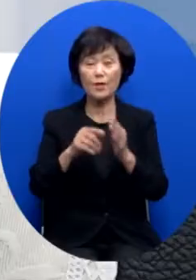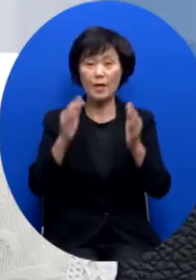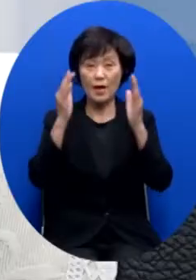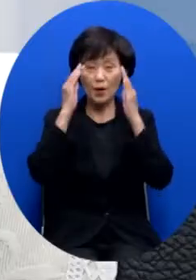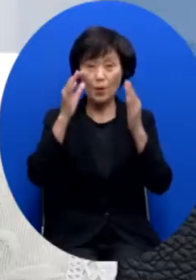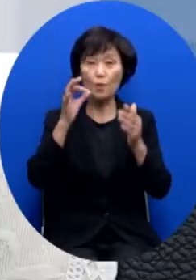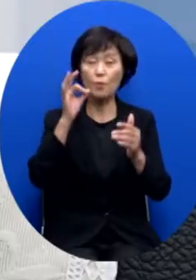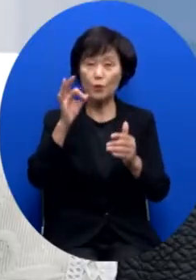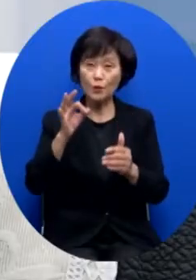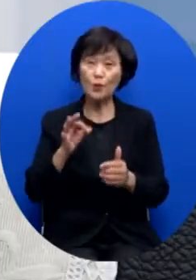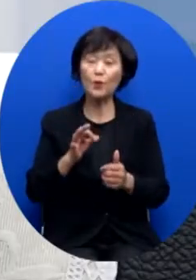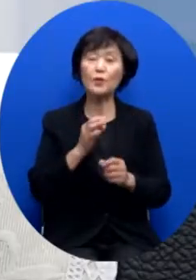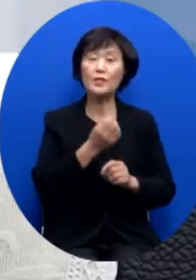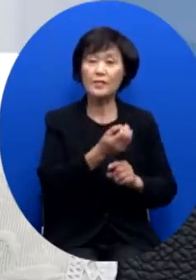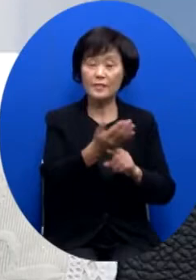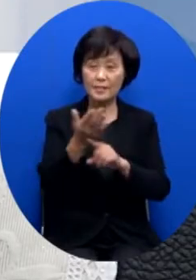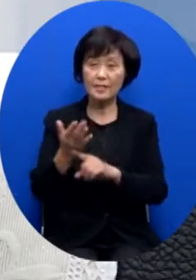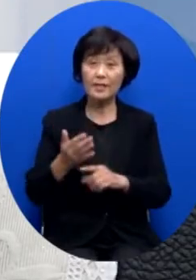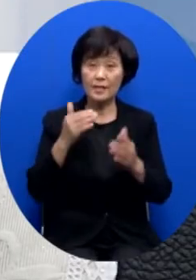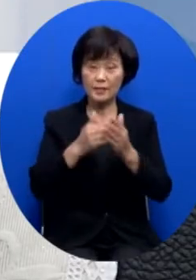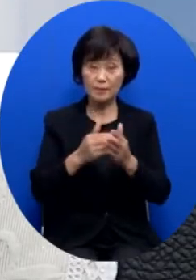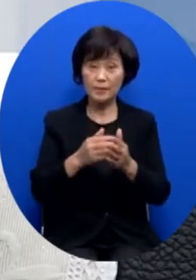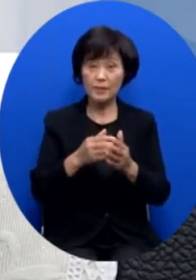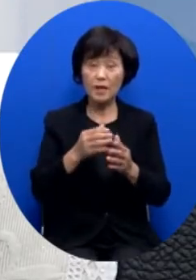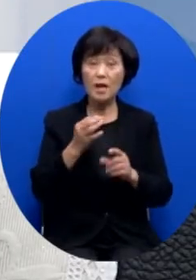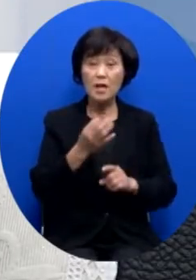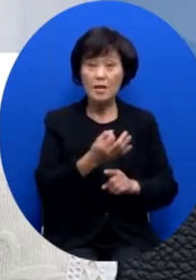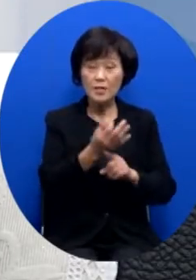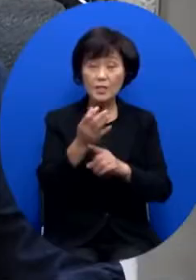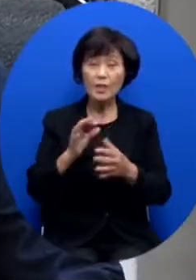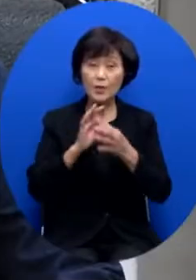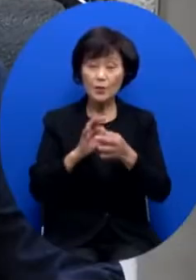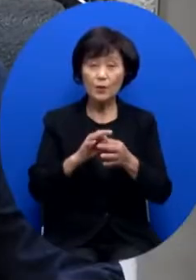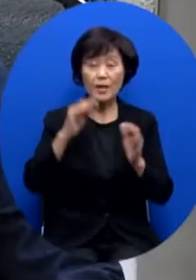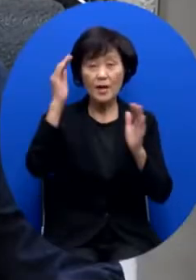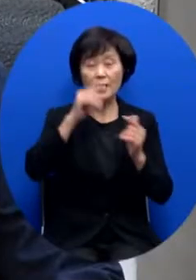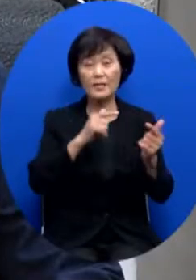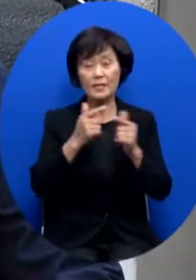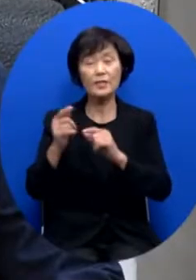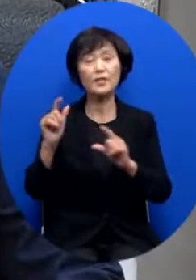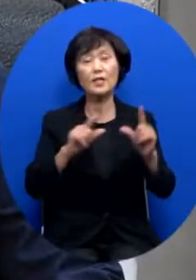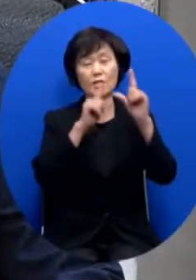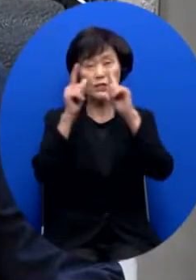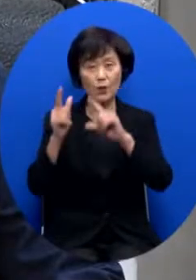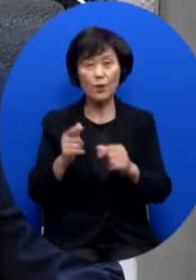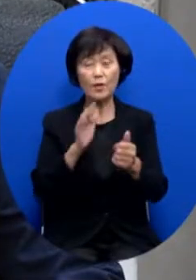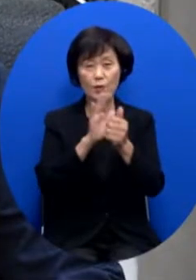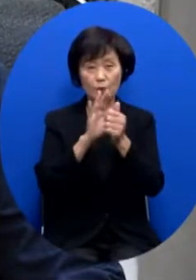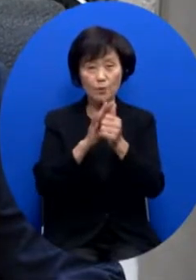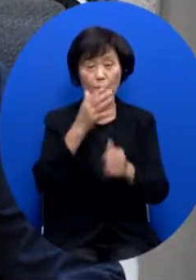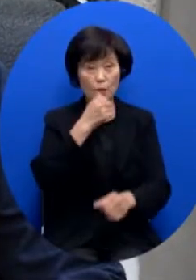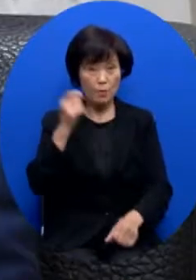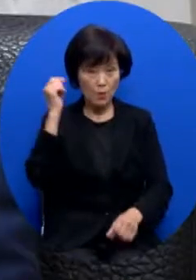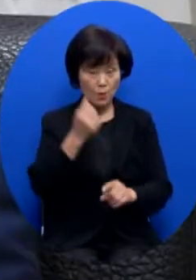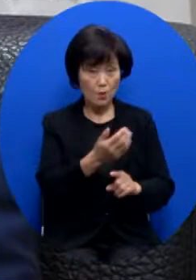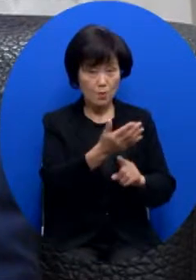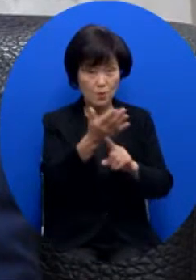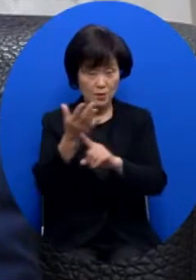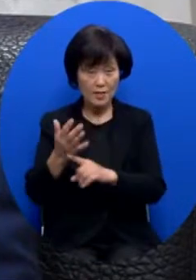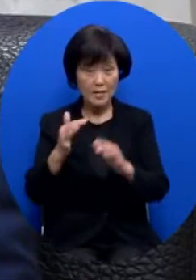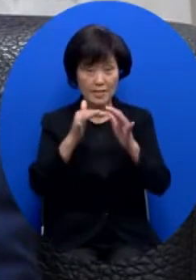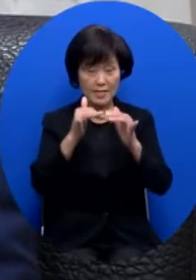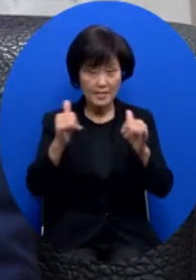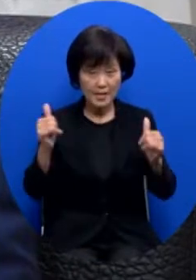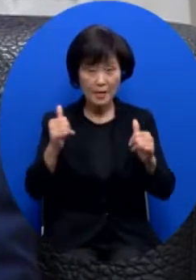모건대학교 이희학 총장은 장학금을 통해 유학생들의 생활과 적응을 돕고 복음을 전하는 인재로 성장하는 데 사용할